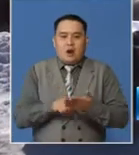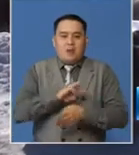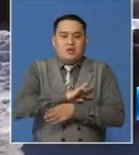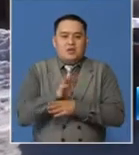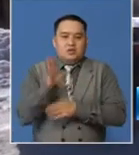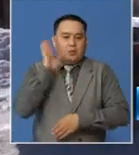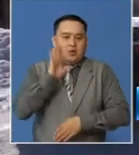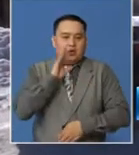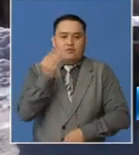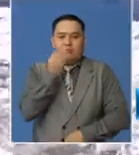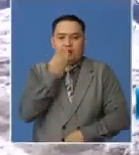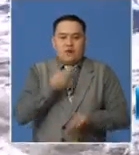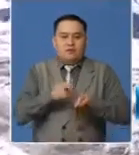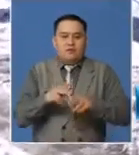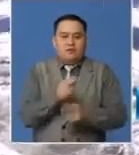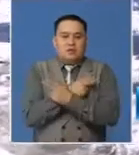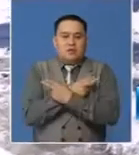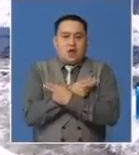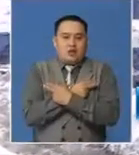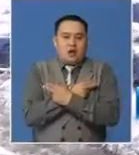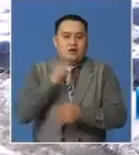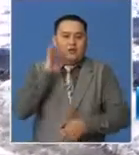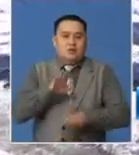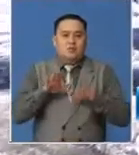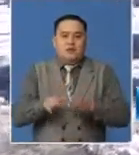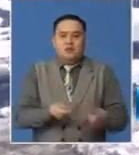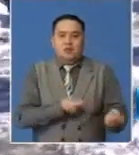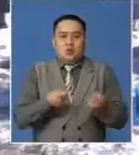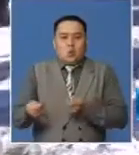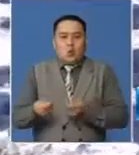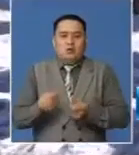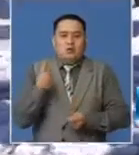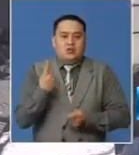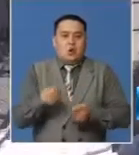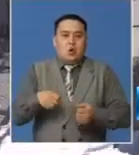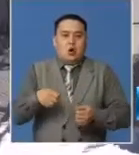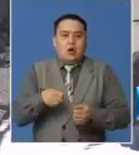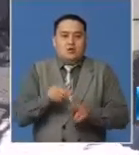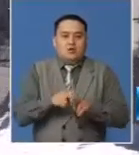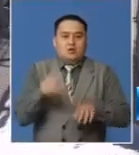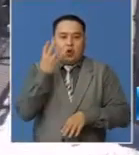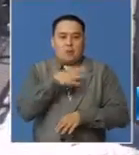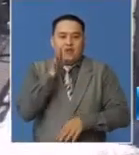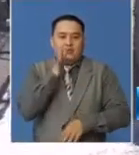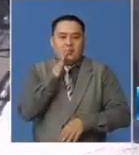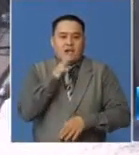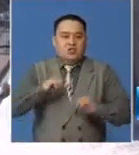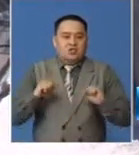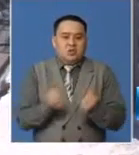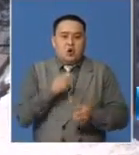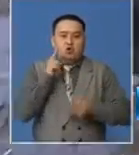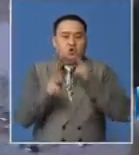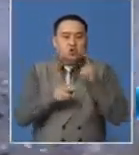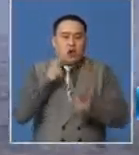обеспечения питьевой водой дачного массива Мерекелек. Воду местные жители носят с единственной колонки. Это в теплое время года, а зимой,